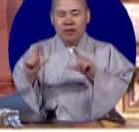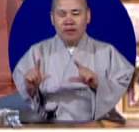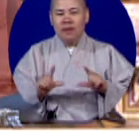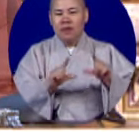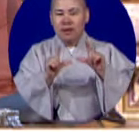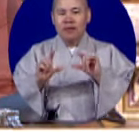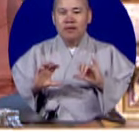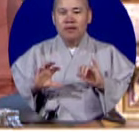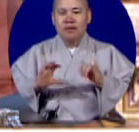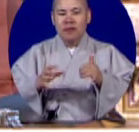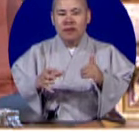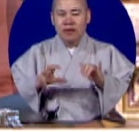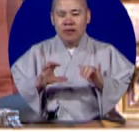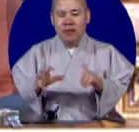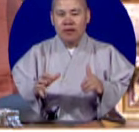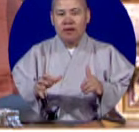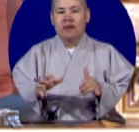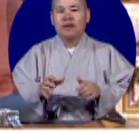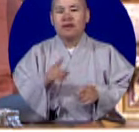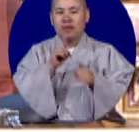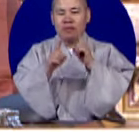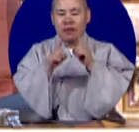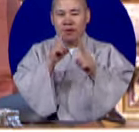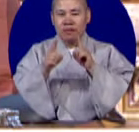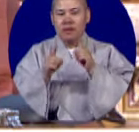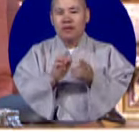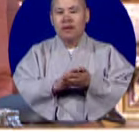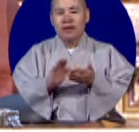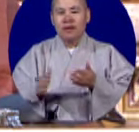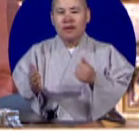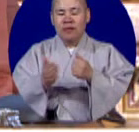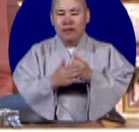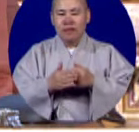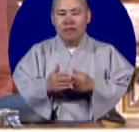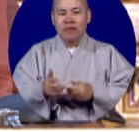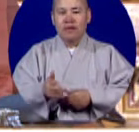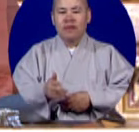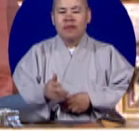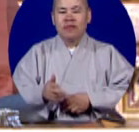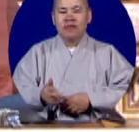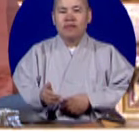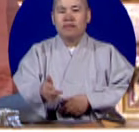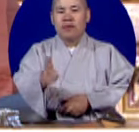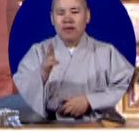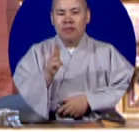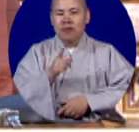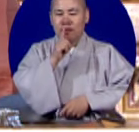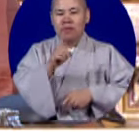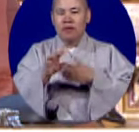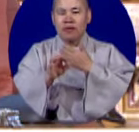지배하는 세상입니다. 그래서 바라밀이라고 하면